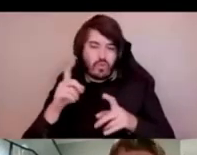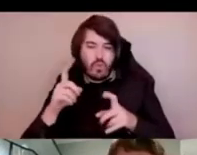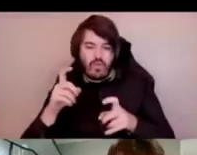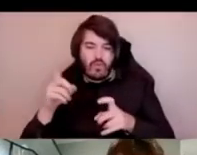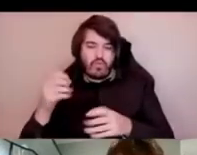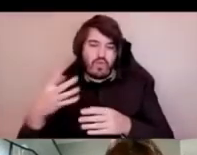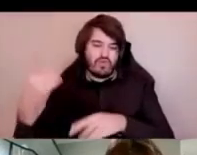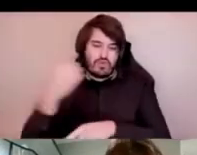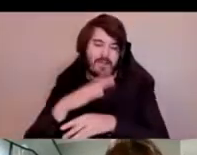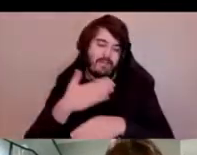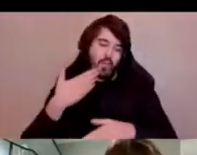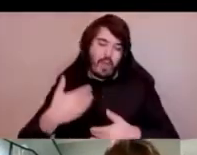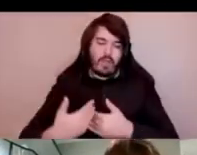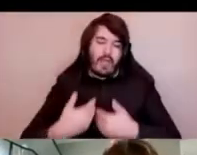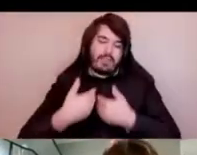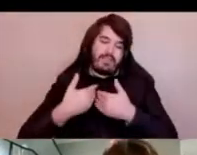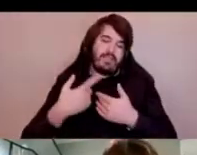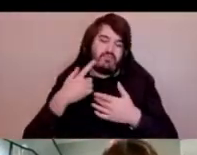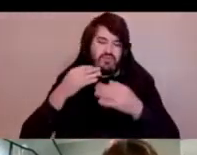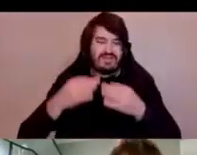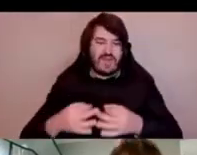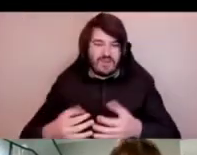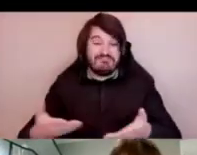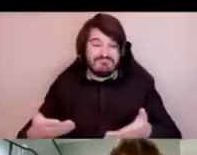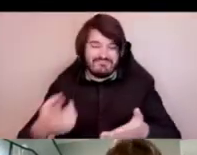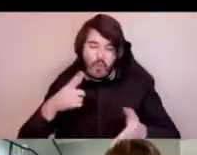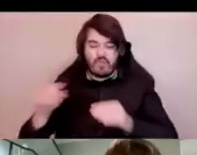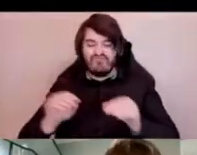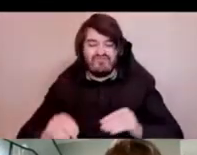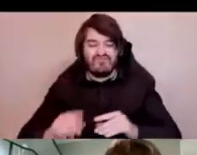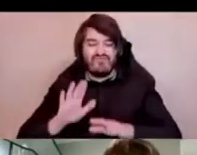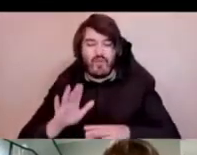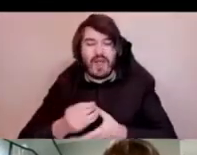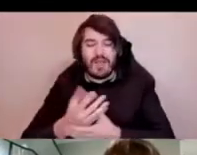pouvez mieux décider de placer vos choses.